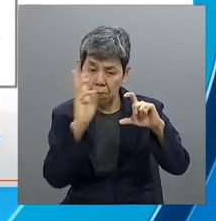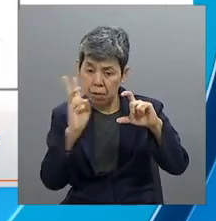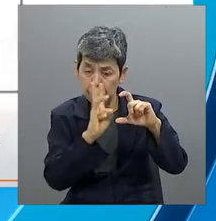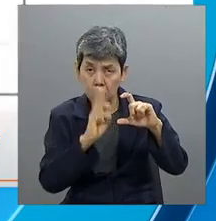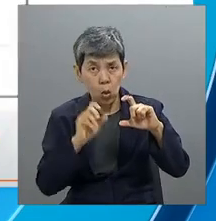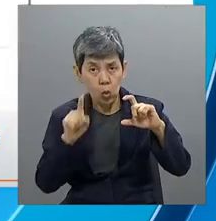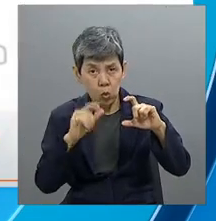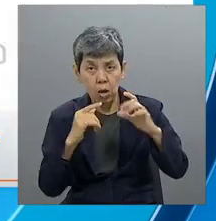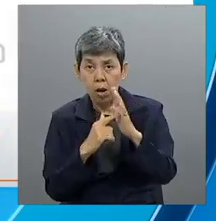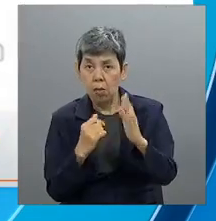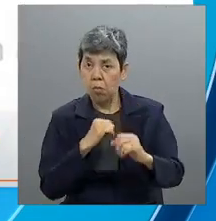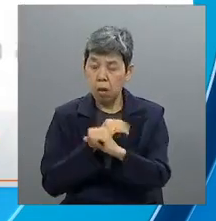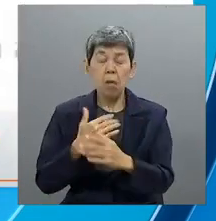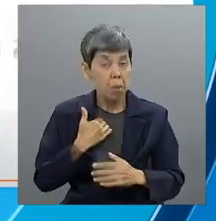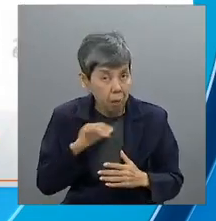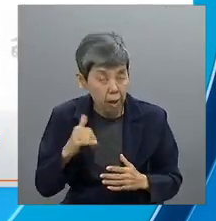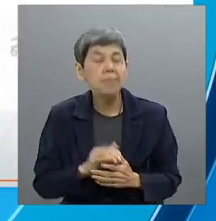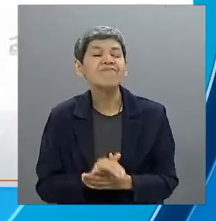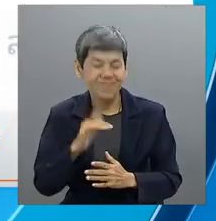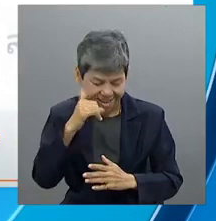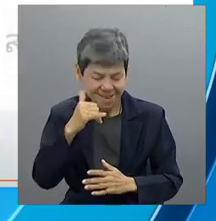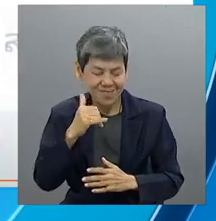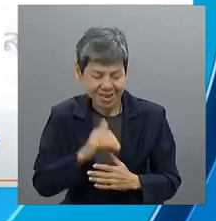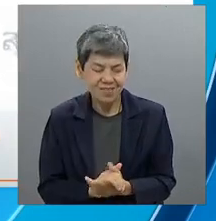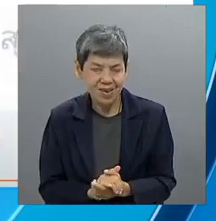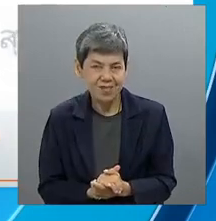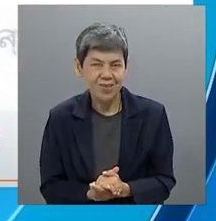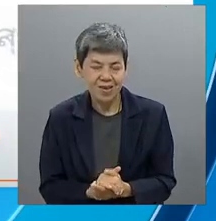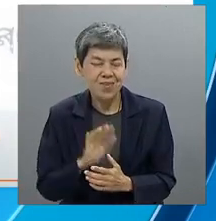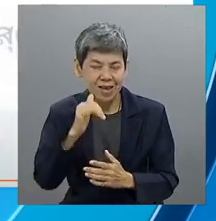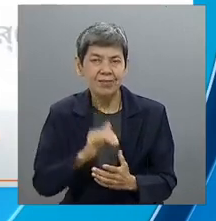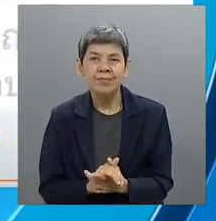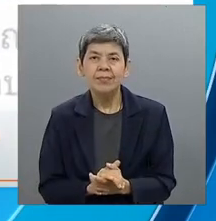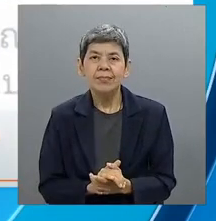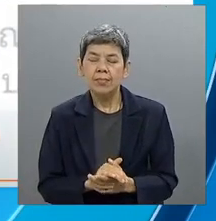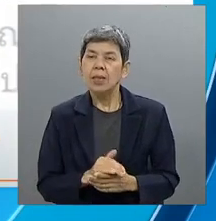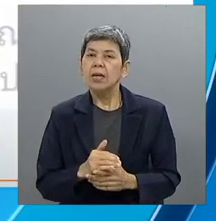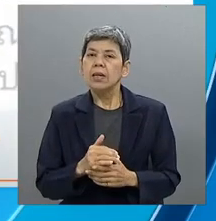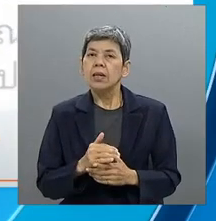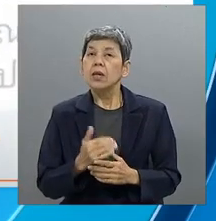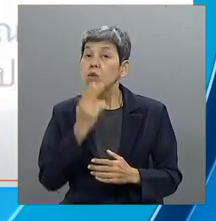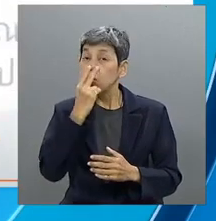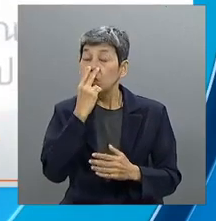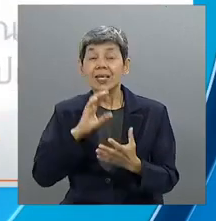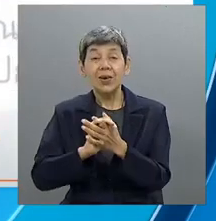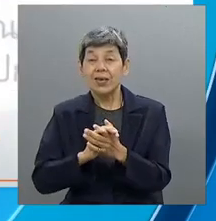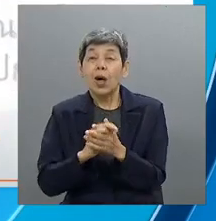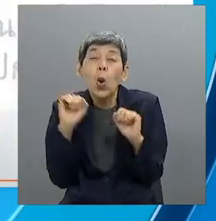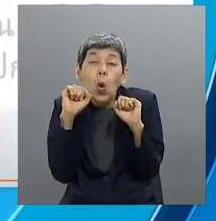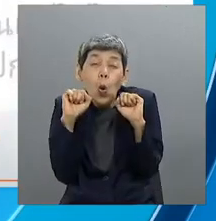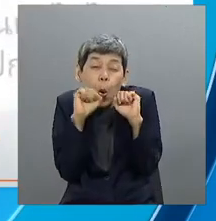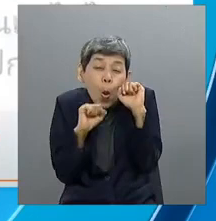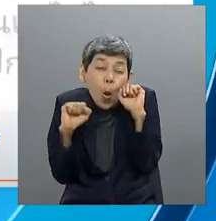ให้เกิดภาวะแบบนี้มันเป็นไปได้ใช่ไหม เป็นไปได้ เป็นตัวกระตุ้นปัจจ ัยเพราะว่าคือโดยธรรมชาติเนี่ยตัวอ่อนจะเคลื่อนจากท่อนำไข่